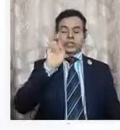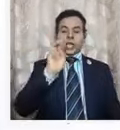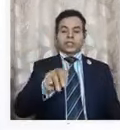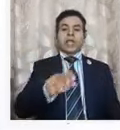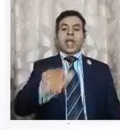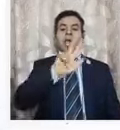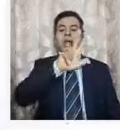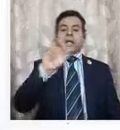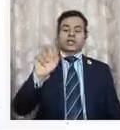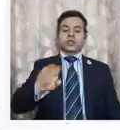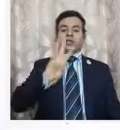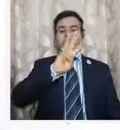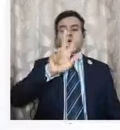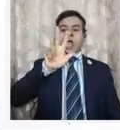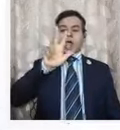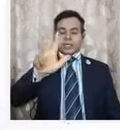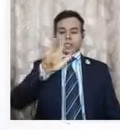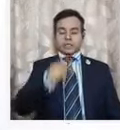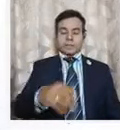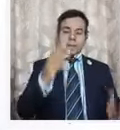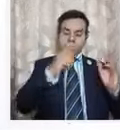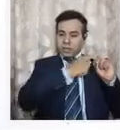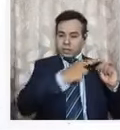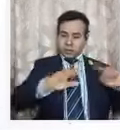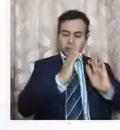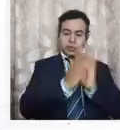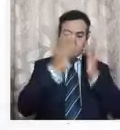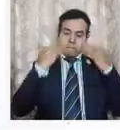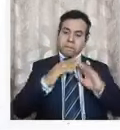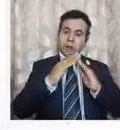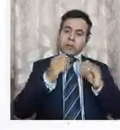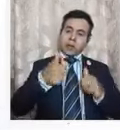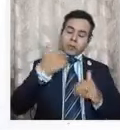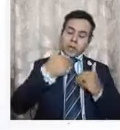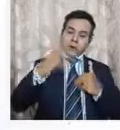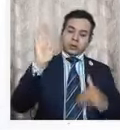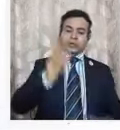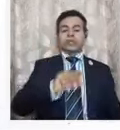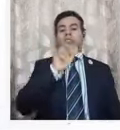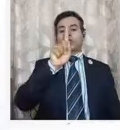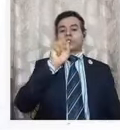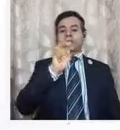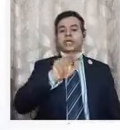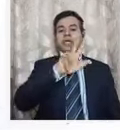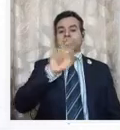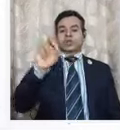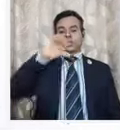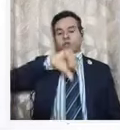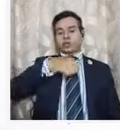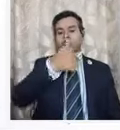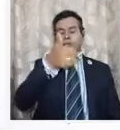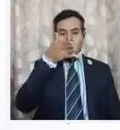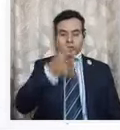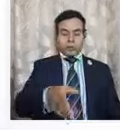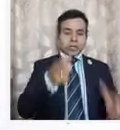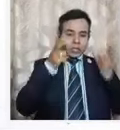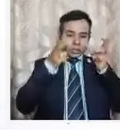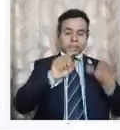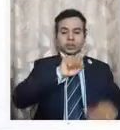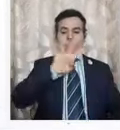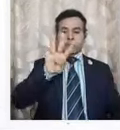পেয়েছেন 609 জন। এ পর্যন্ত আইসোলেশনে গেছেন 25,838 জন, এ পর্যন্ত আইসোলেশন থেকে ছাড়